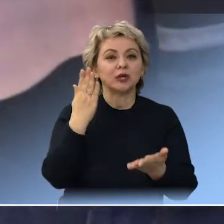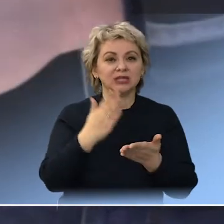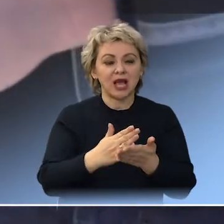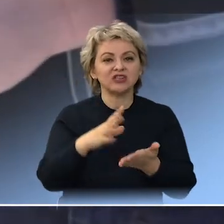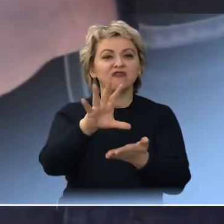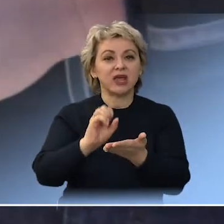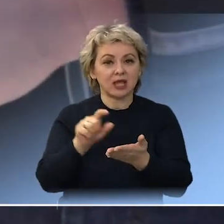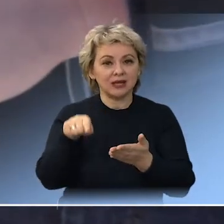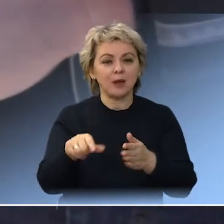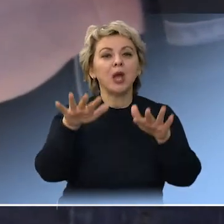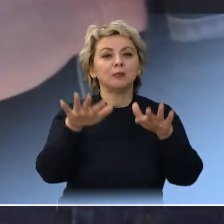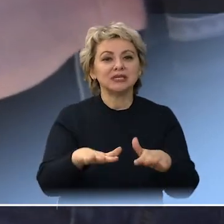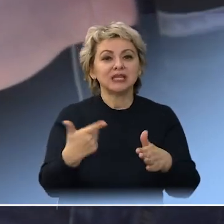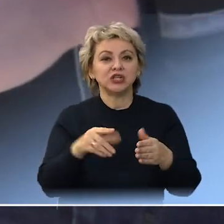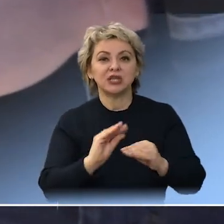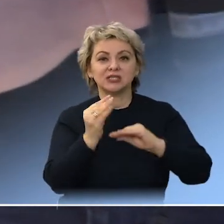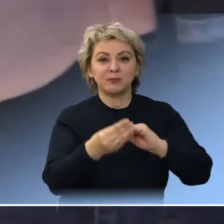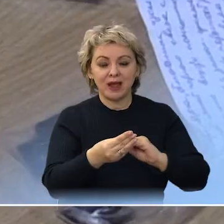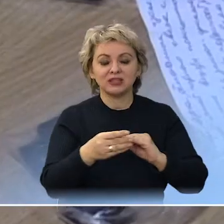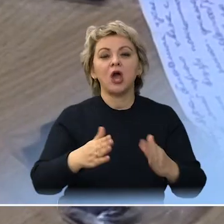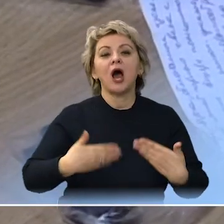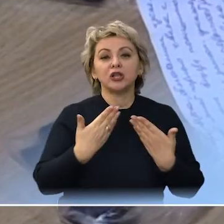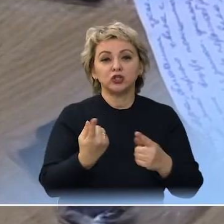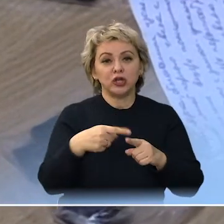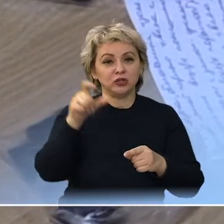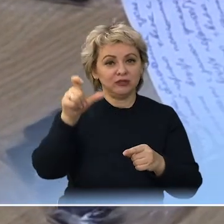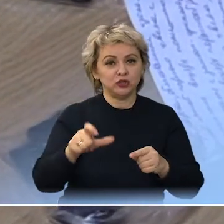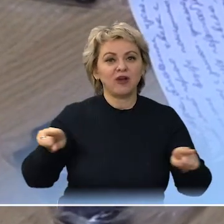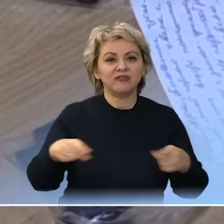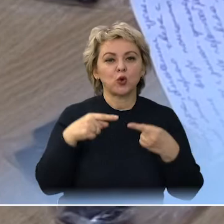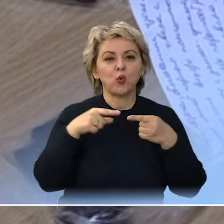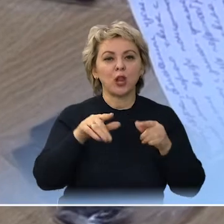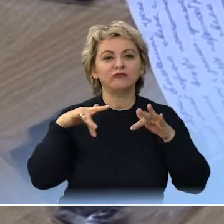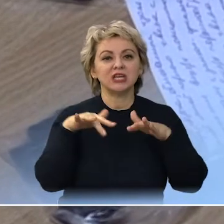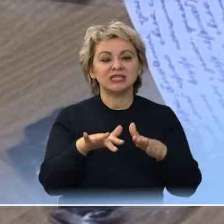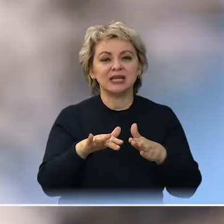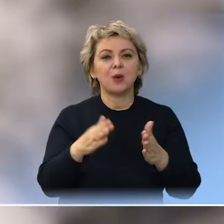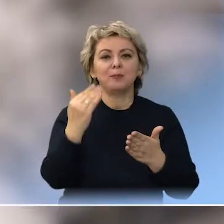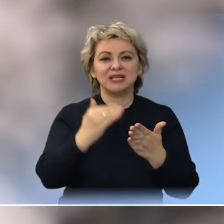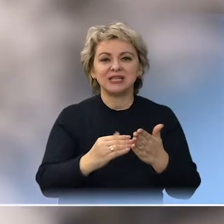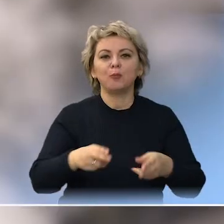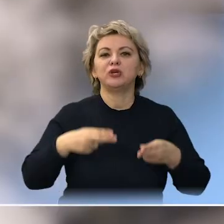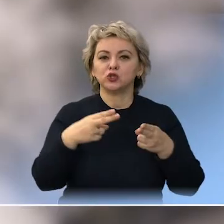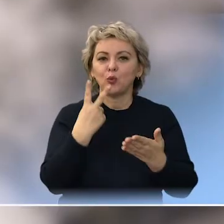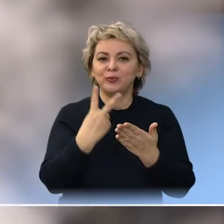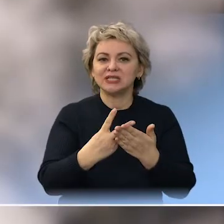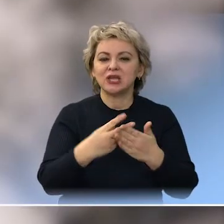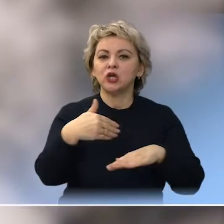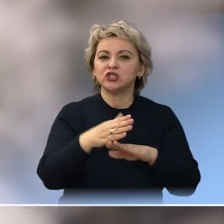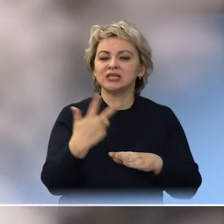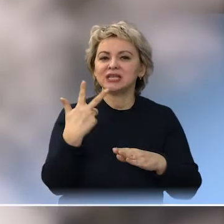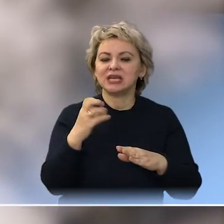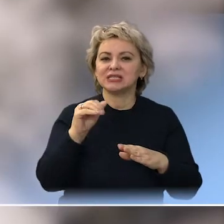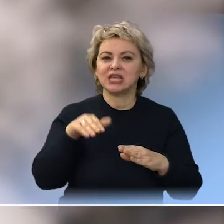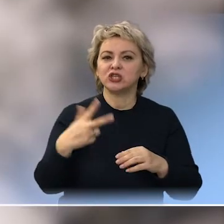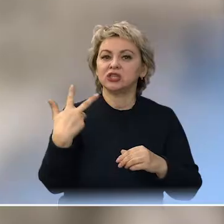находились фотографии с местами закладок. В отношении подозреваемого возбуждено уголовное дело по признакам преступления, предусмотренного частью